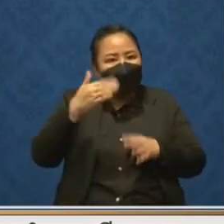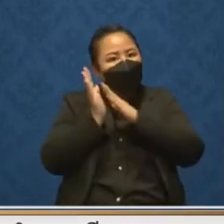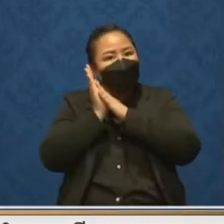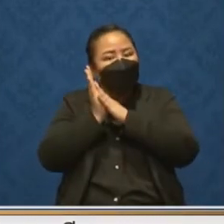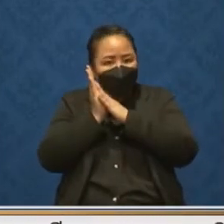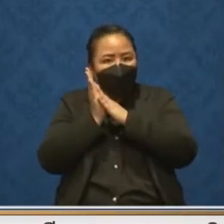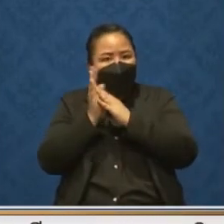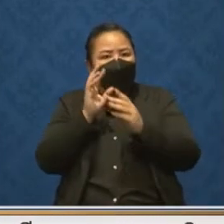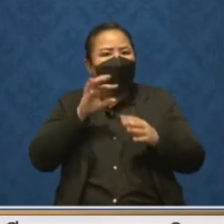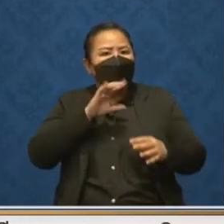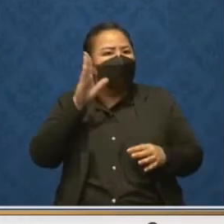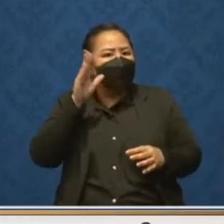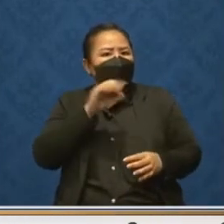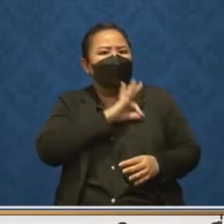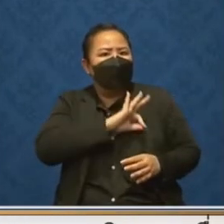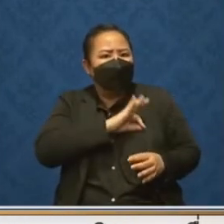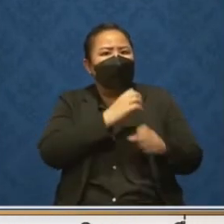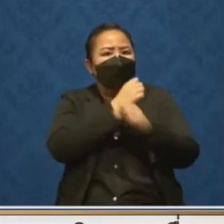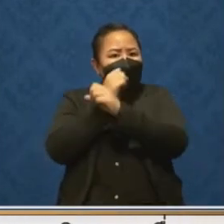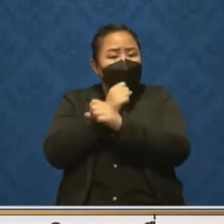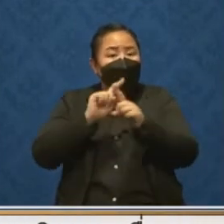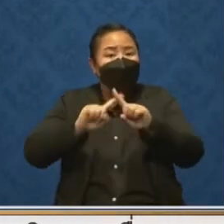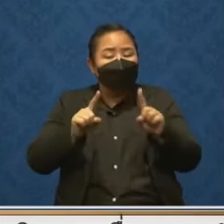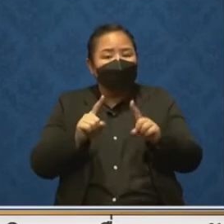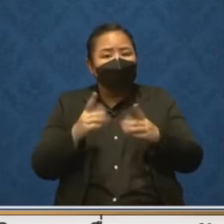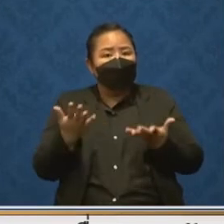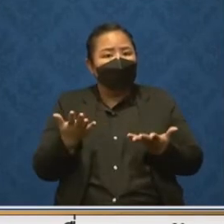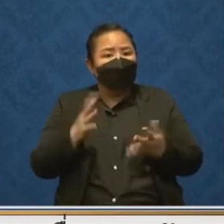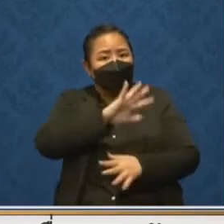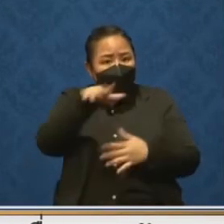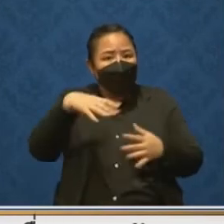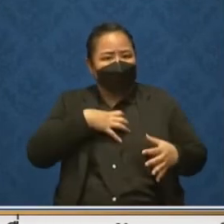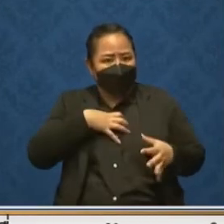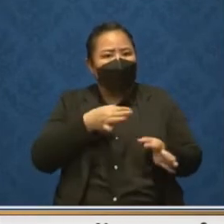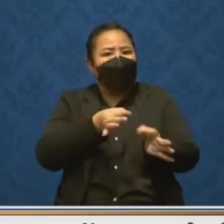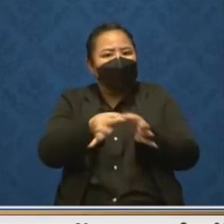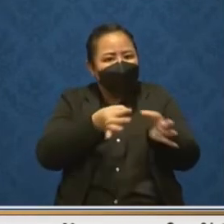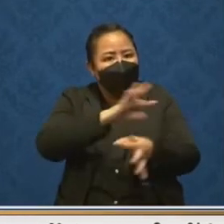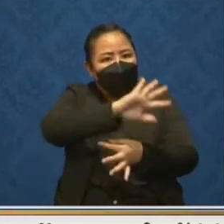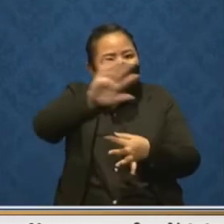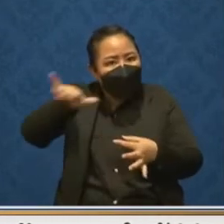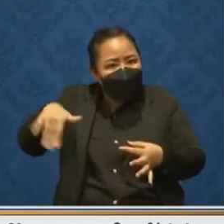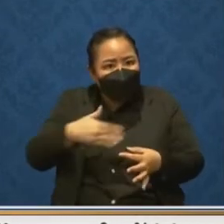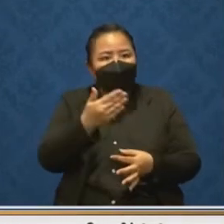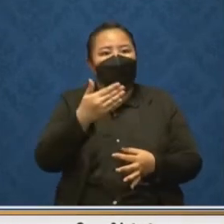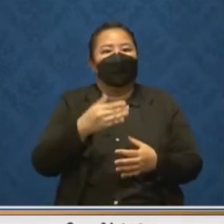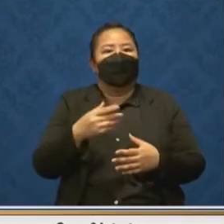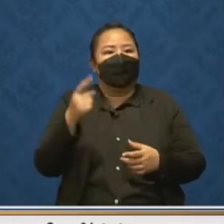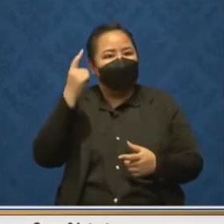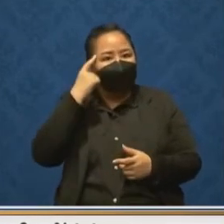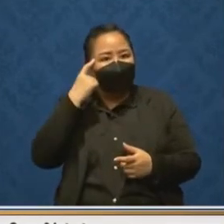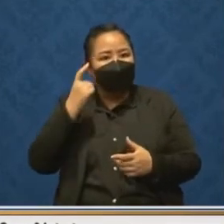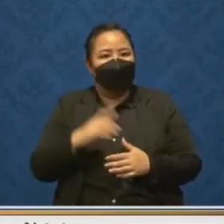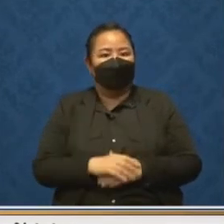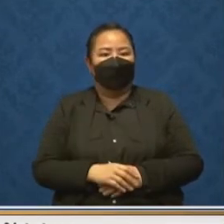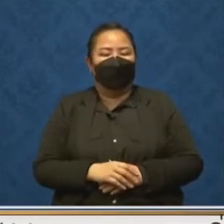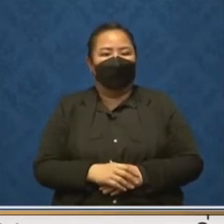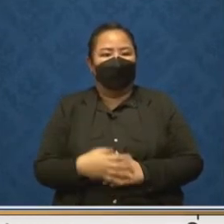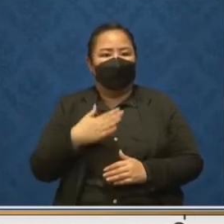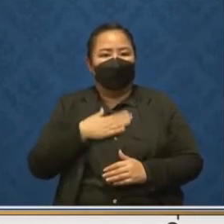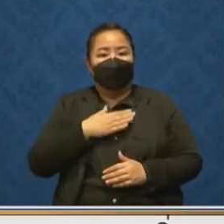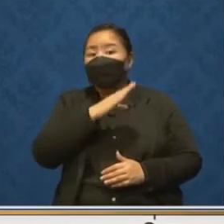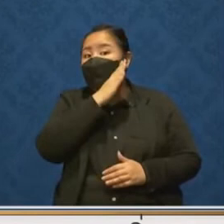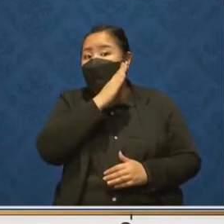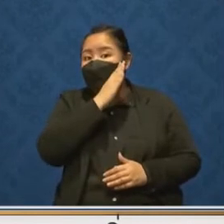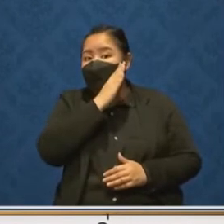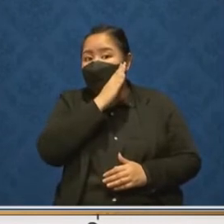ให้ความเขารพ- แล้วกอธิบายใหผู้ใหญ่ฟัง อย่างตั้งใจและเขารพบผู้ใหญ่เช่นกัน- เพื่การที่เราก้านร